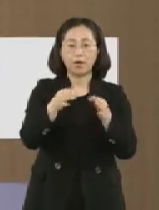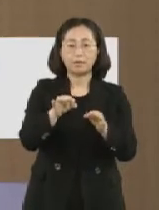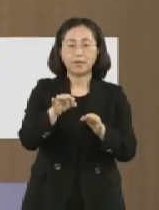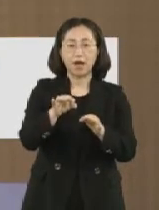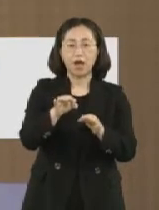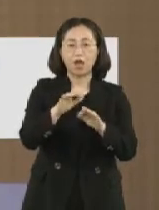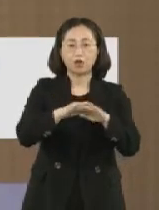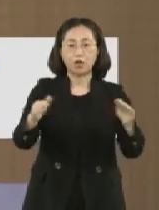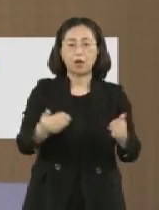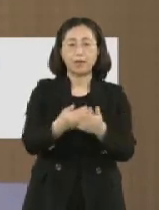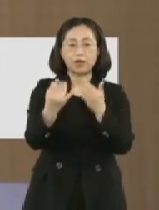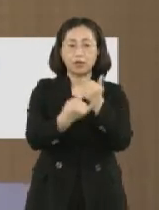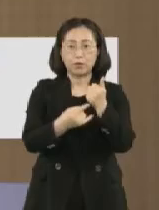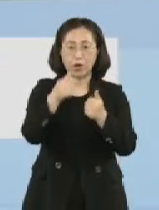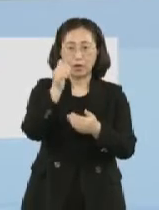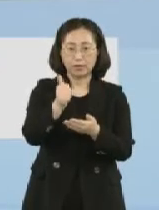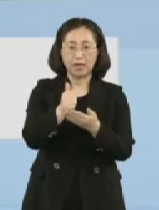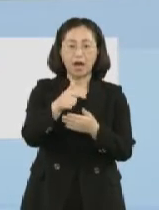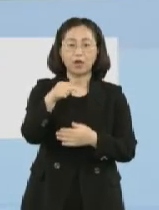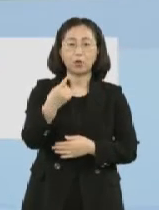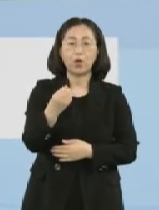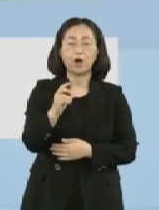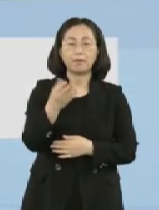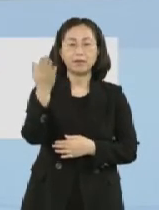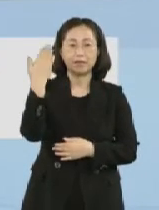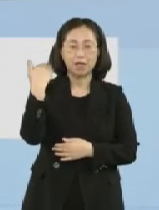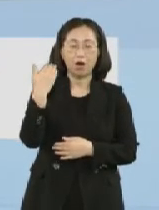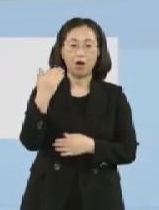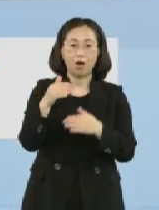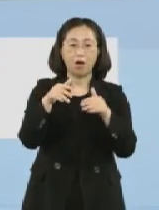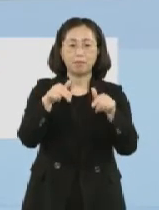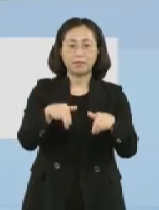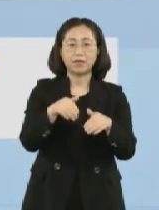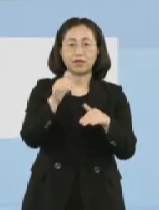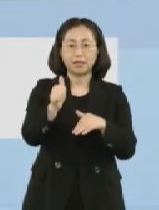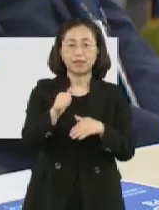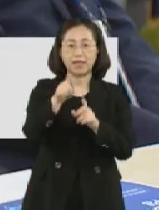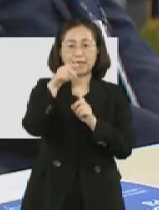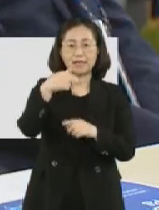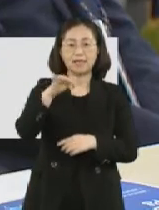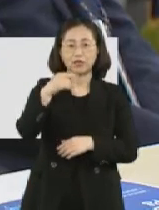김사열 국가균형발전위원장, 노영민 전 대통령 비서실장,